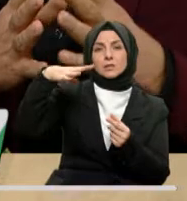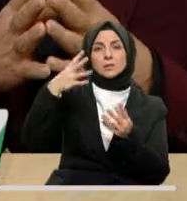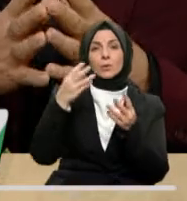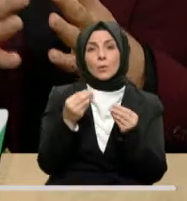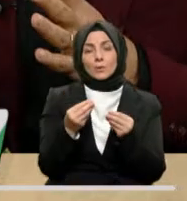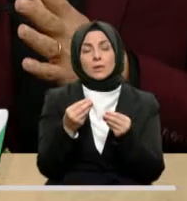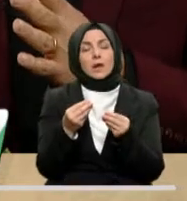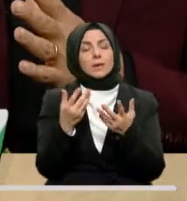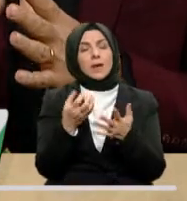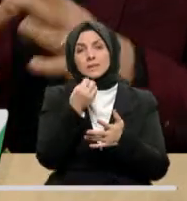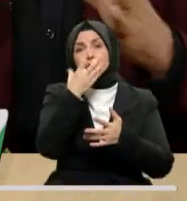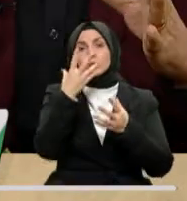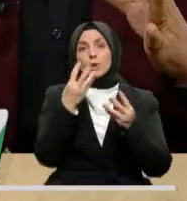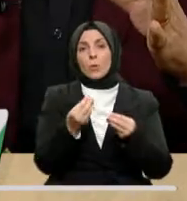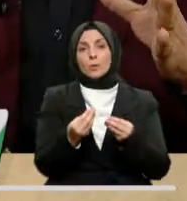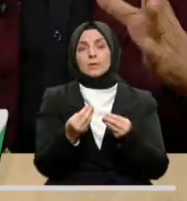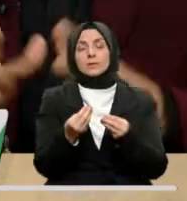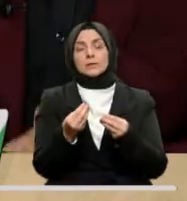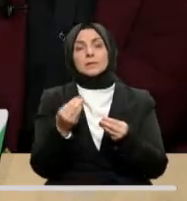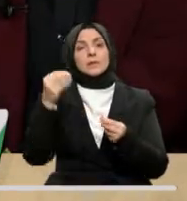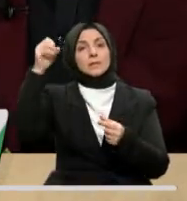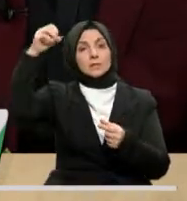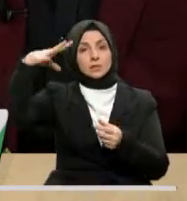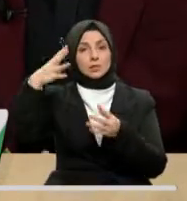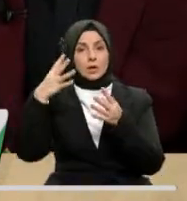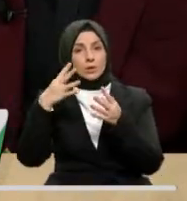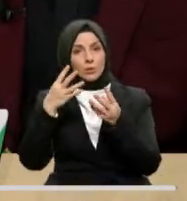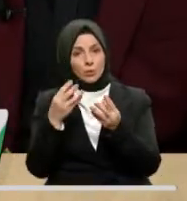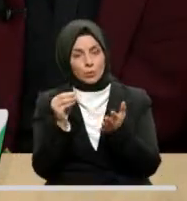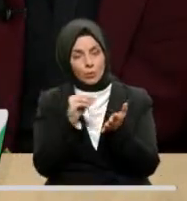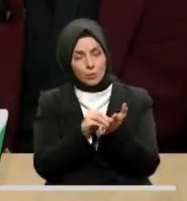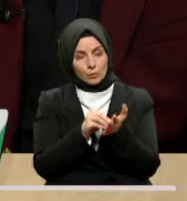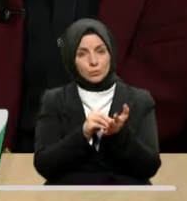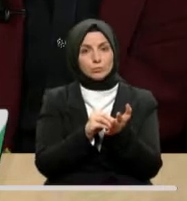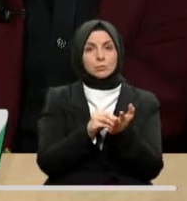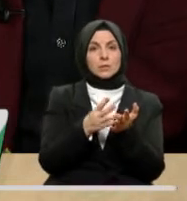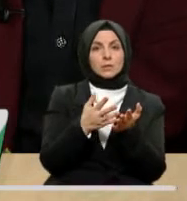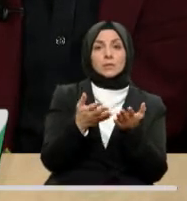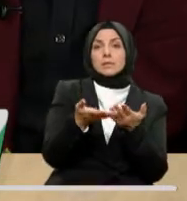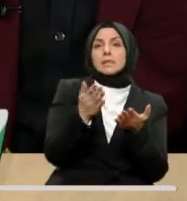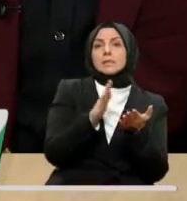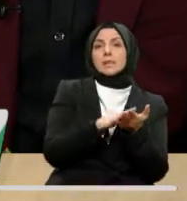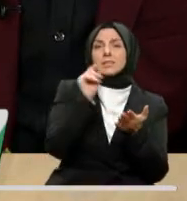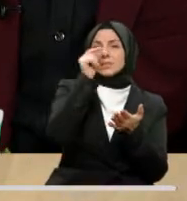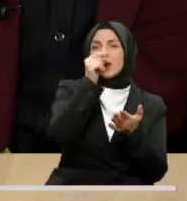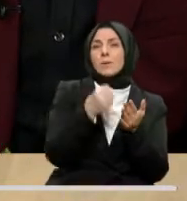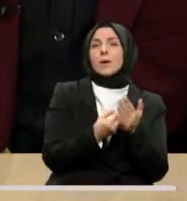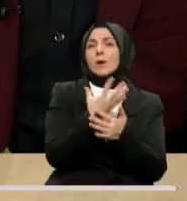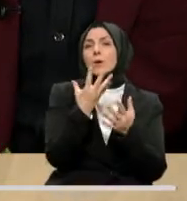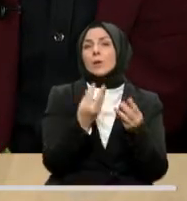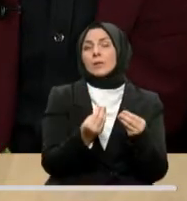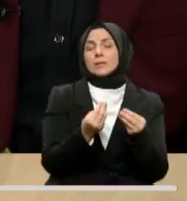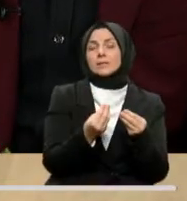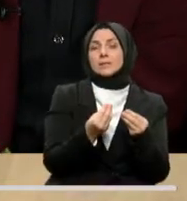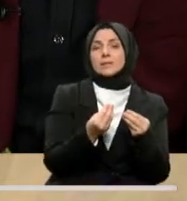yapraklı bitkiler biraz daha gölge bir yere koyabilirsiniz genel olarak mı söyleyebilirim Peki sulama ve bakım açısından Şimdi burada tam önümde